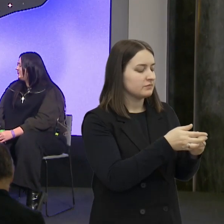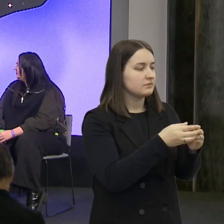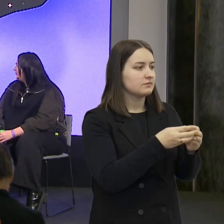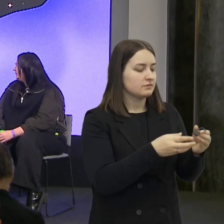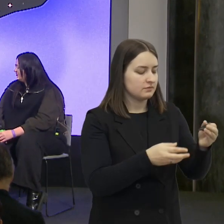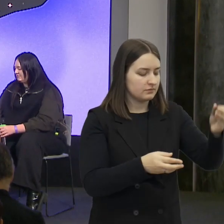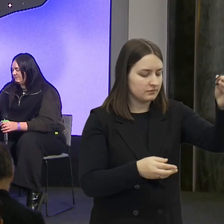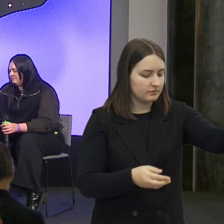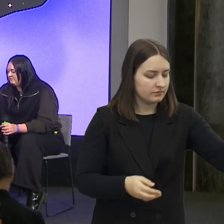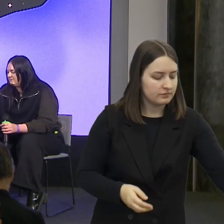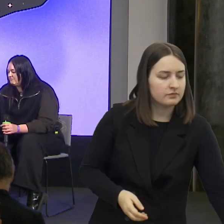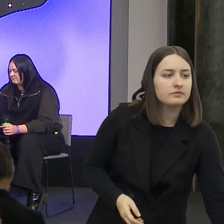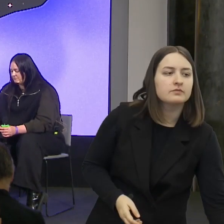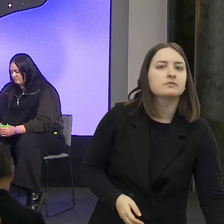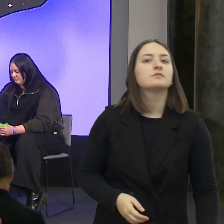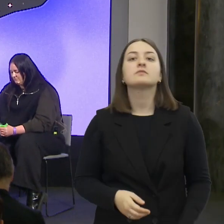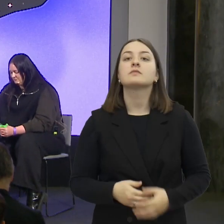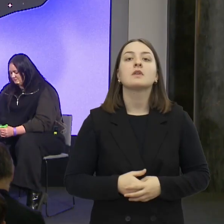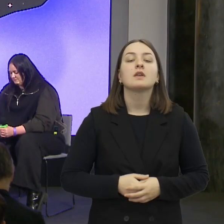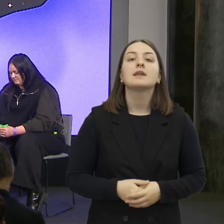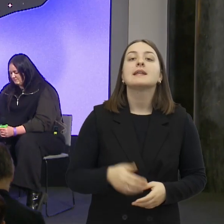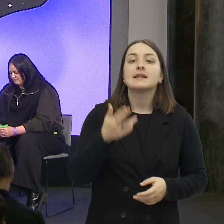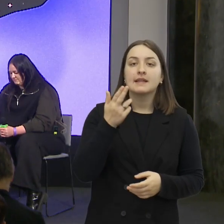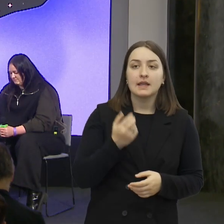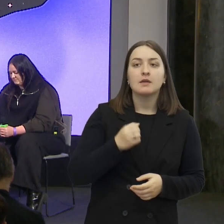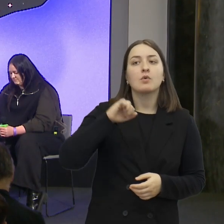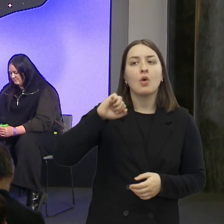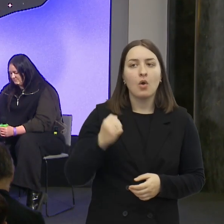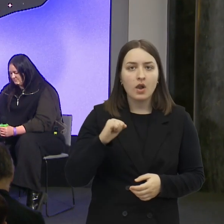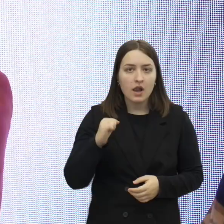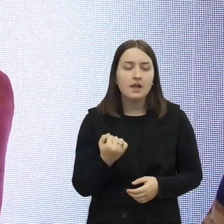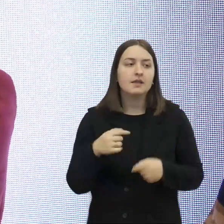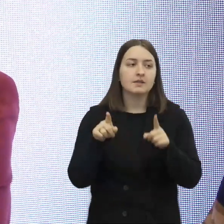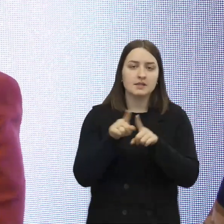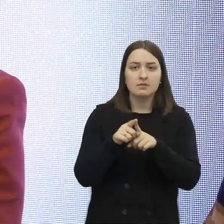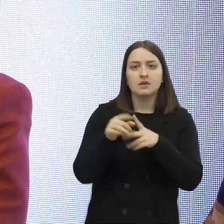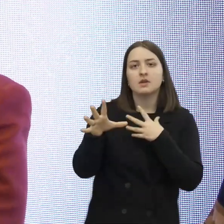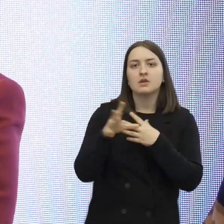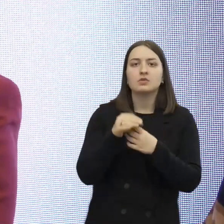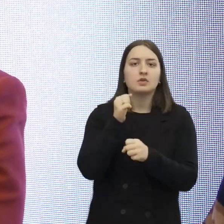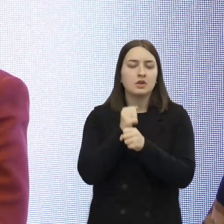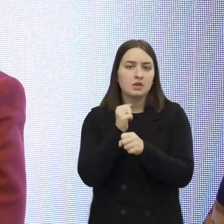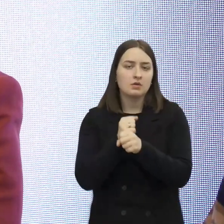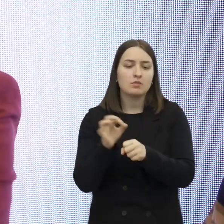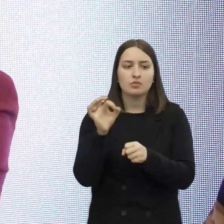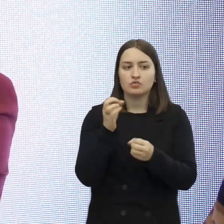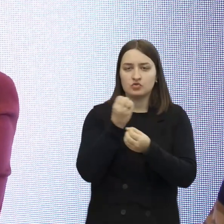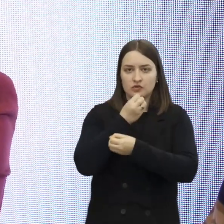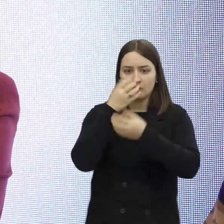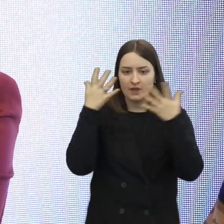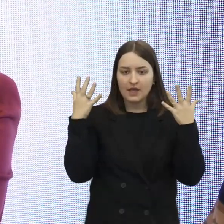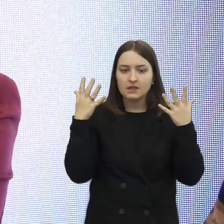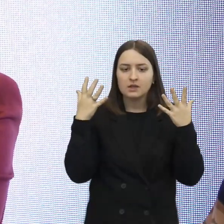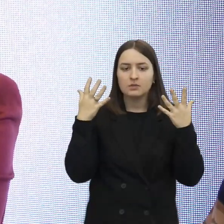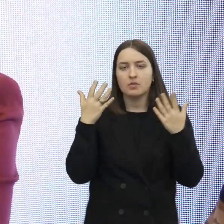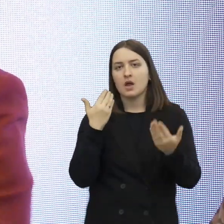Taip, kolegos ir kolegės tarnyboje tikrai dirba tiek su darbdaviais, su švietimu, tam tikra prasme, su